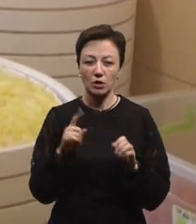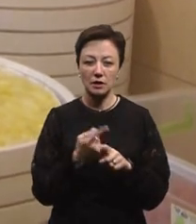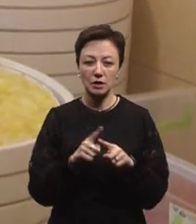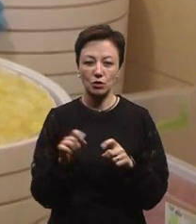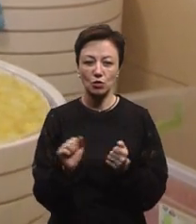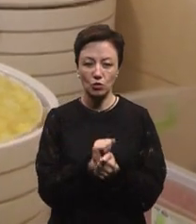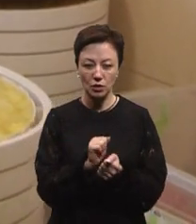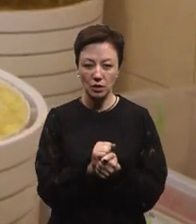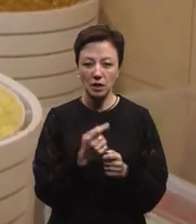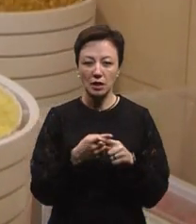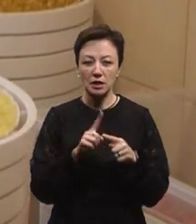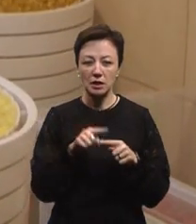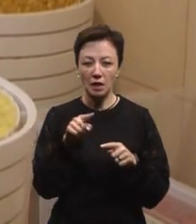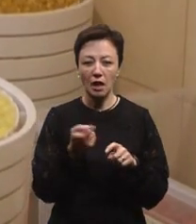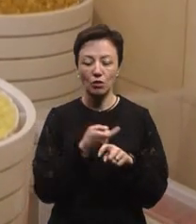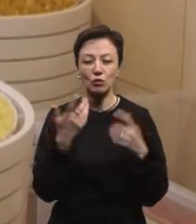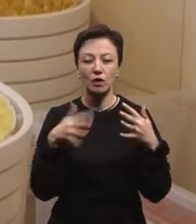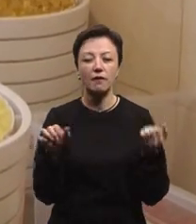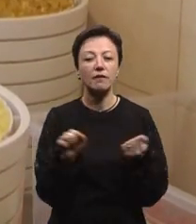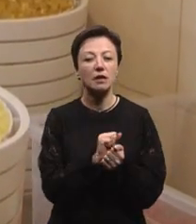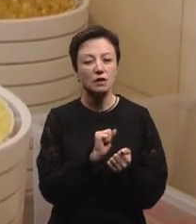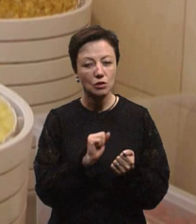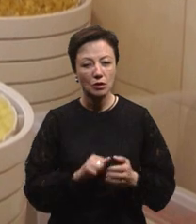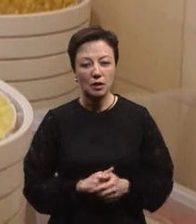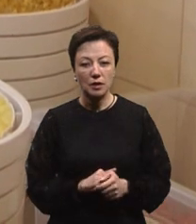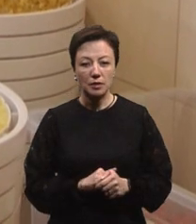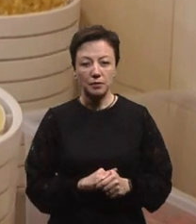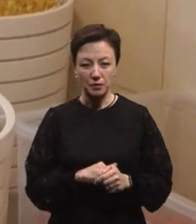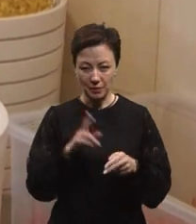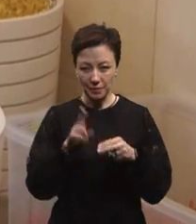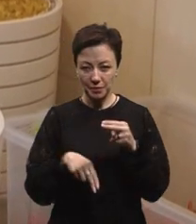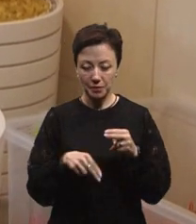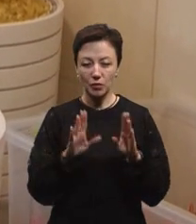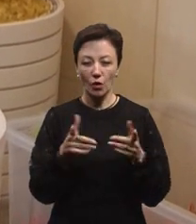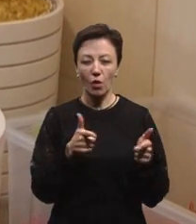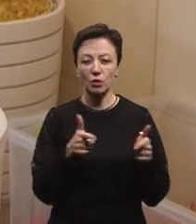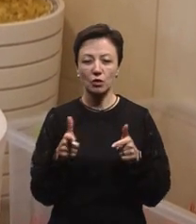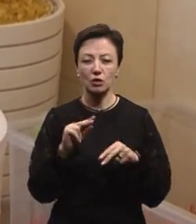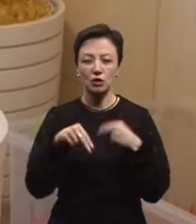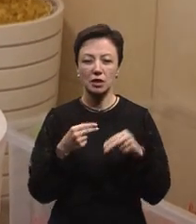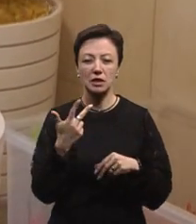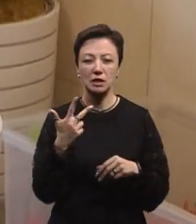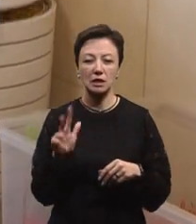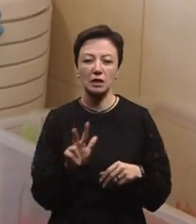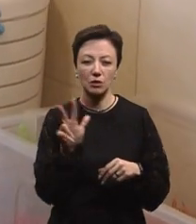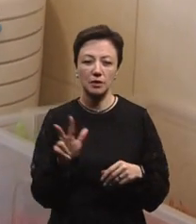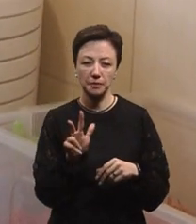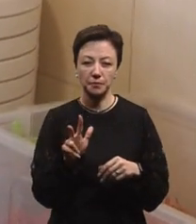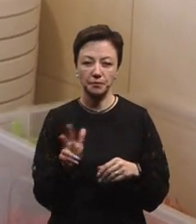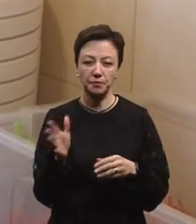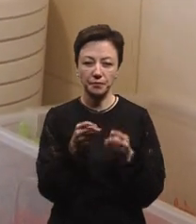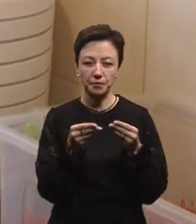сушиться це вже картопля яка Майже досохла вона буде готова через 3 години Вона знімається